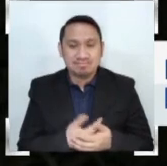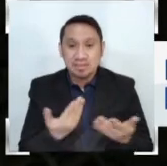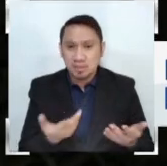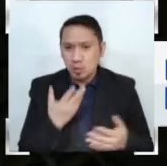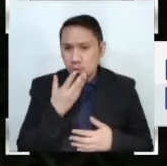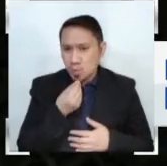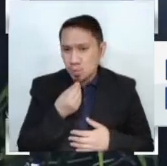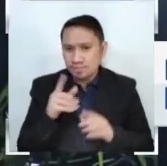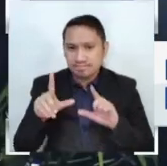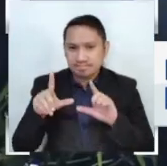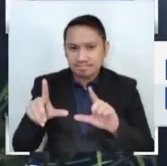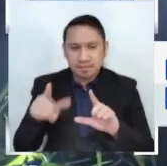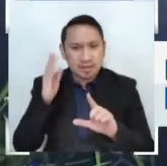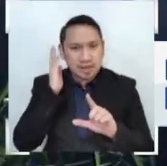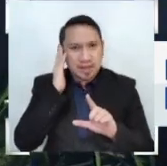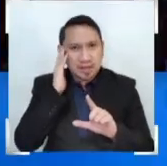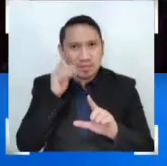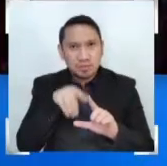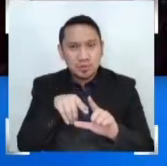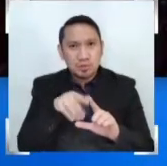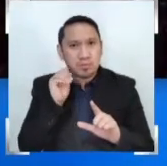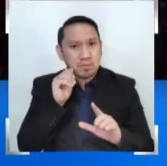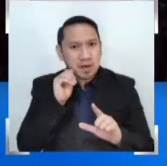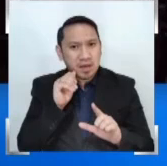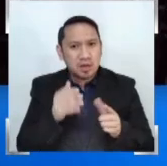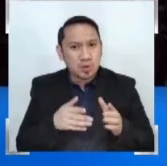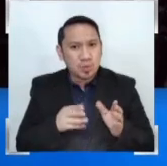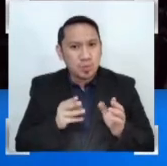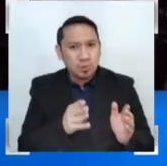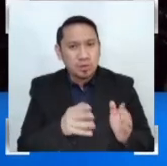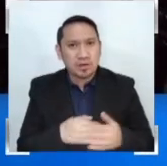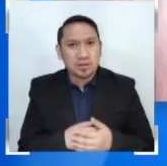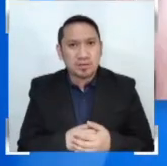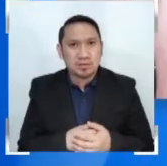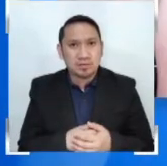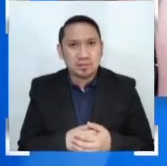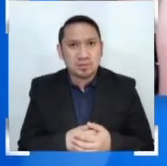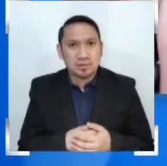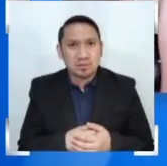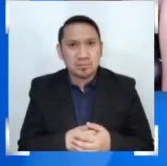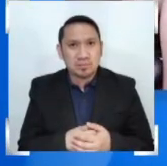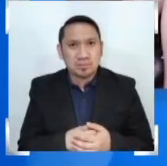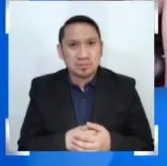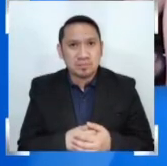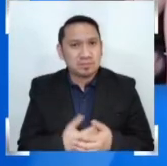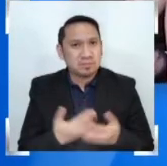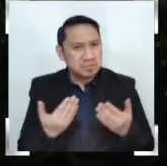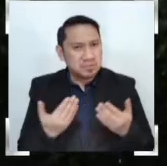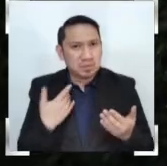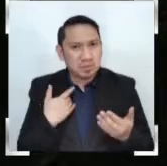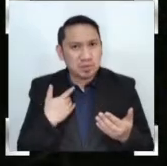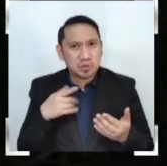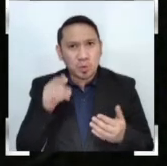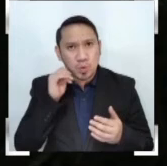at parang kabisado raw ng suspect ang ruta ng biktima. Po sa found out na mayroong pala dyan na isa na kumbaga nag-i-stalk sa kanya.